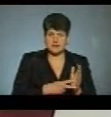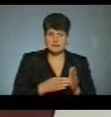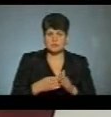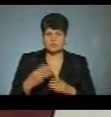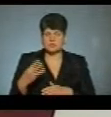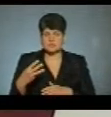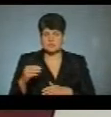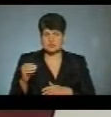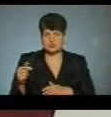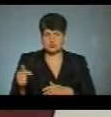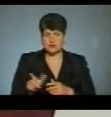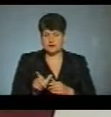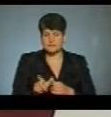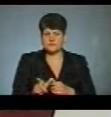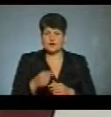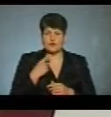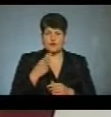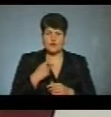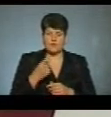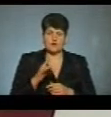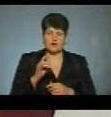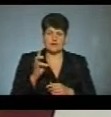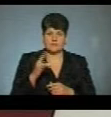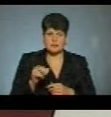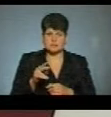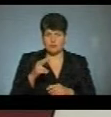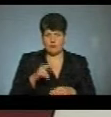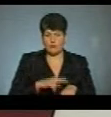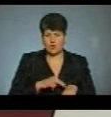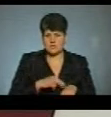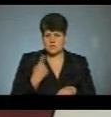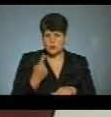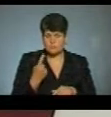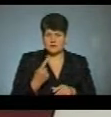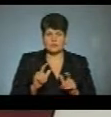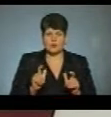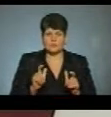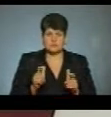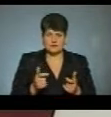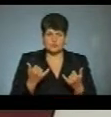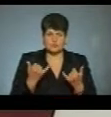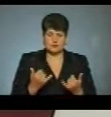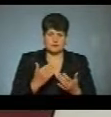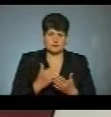до 30 тисяч гривень. Як повідомив речник Нацполіції області Сергій Крета, на обсервації на Тернопільщині на сьогодні